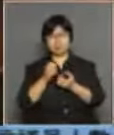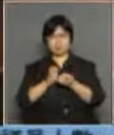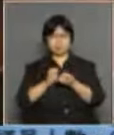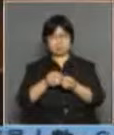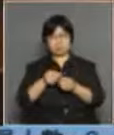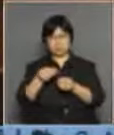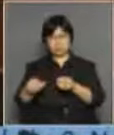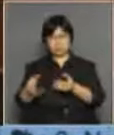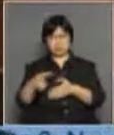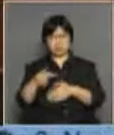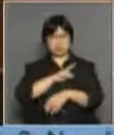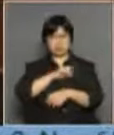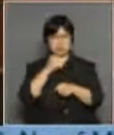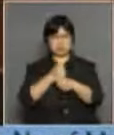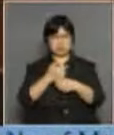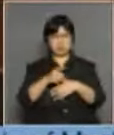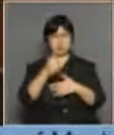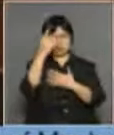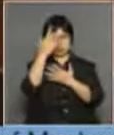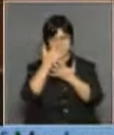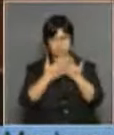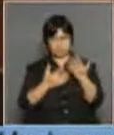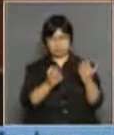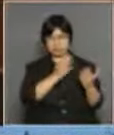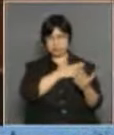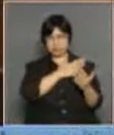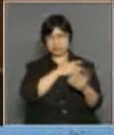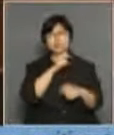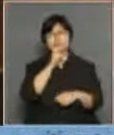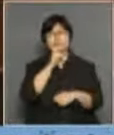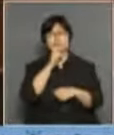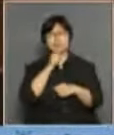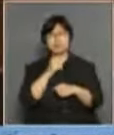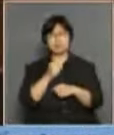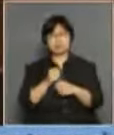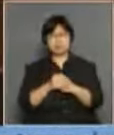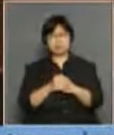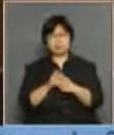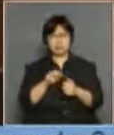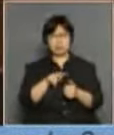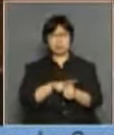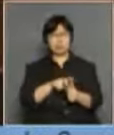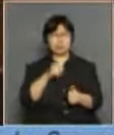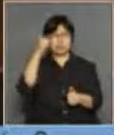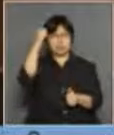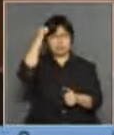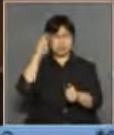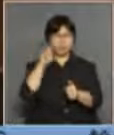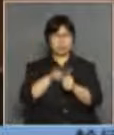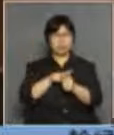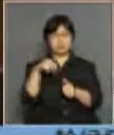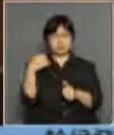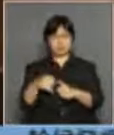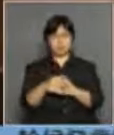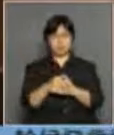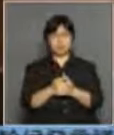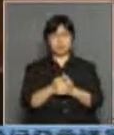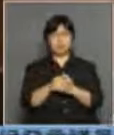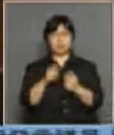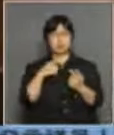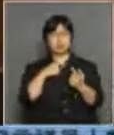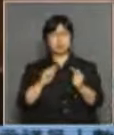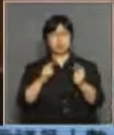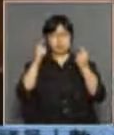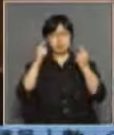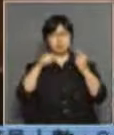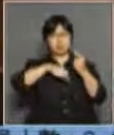己都做過網站的負責人，真的很難管，亦都沒得管。即是這樣，我有個討論區，